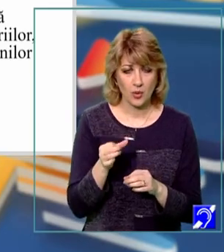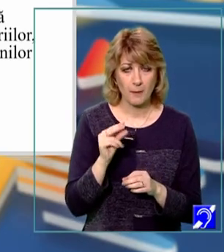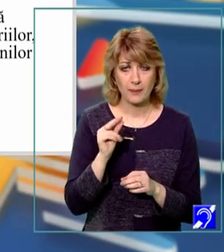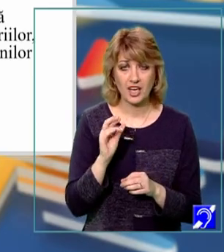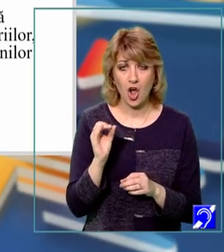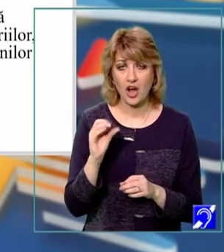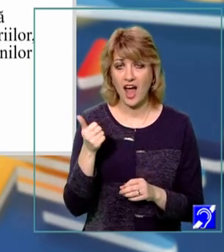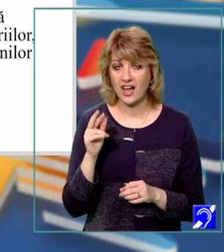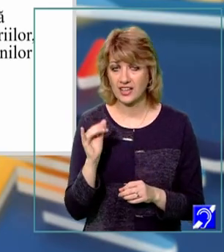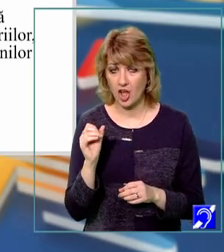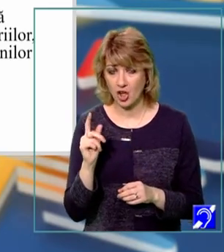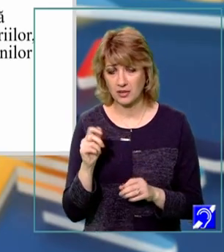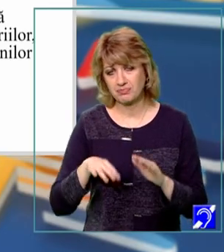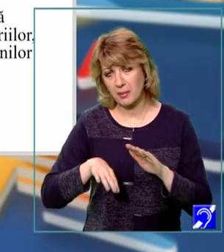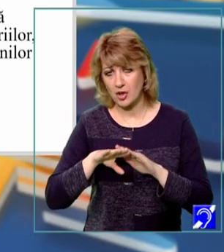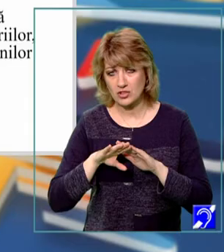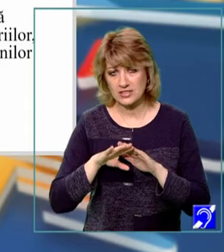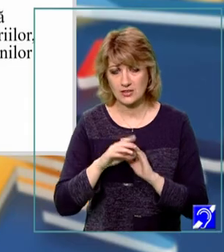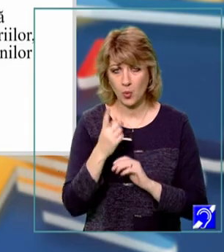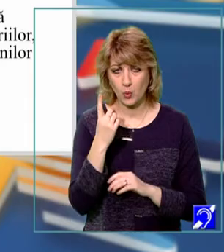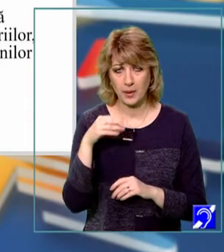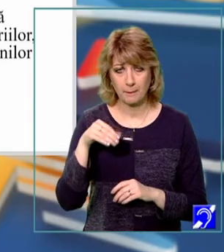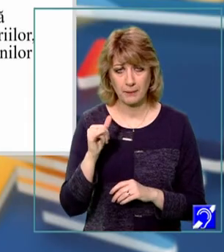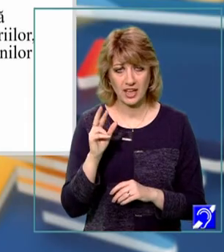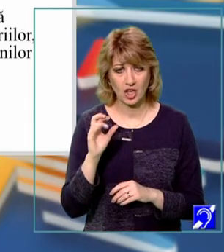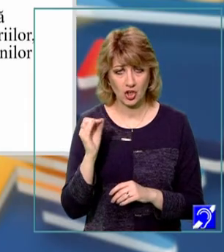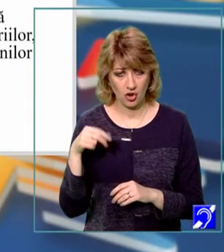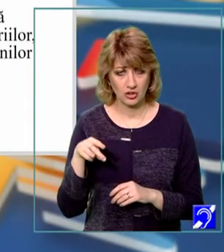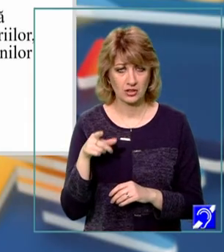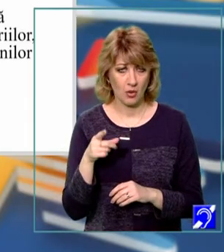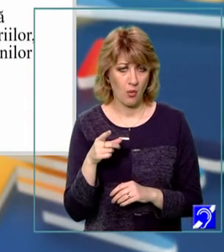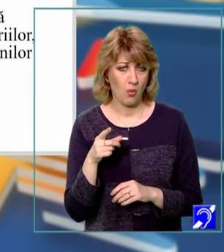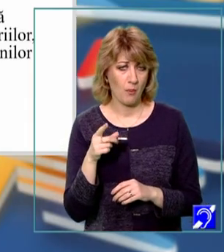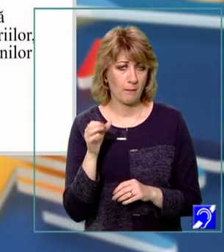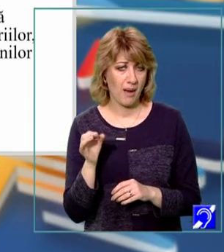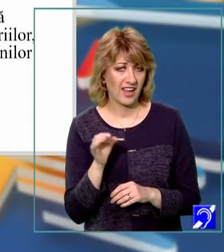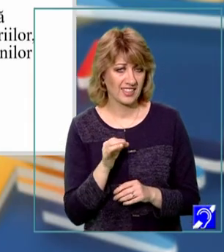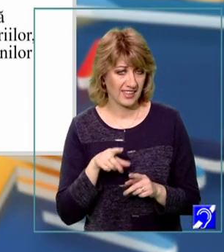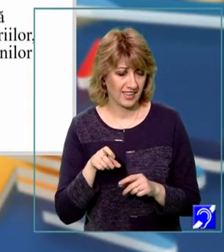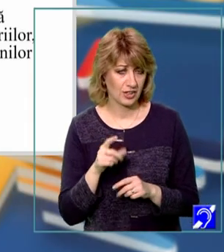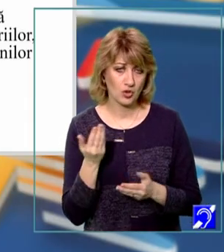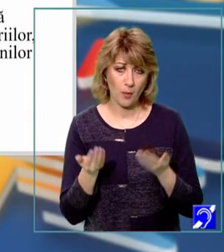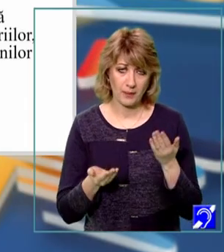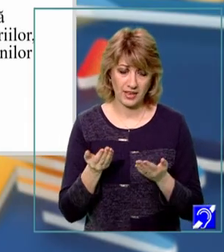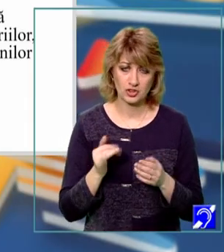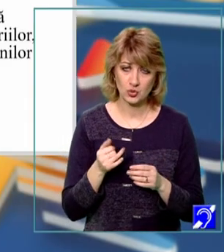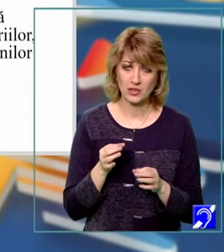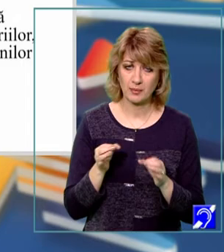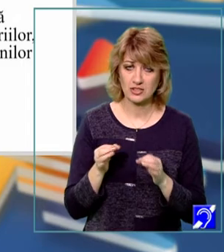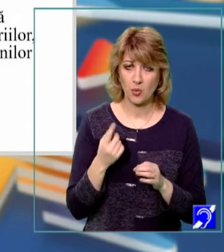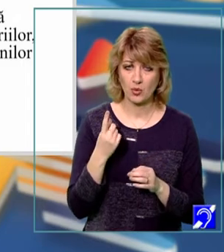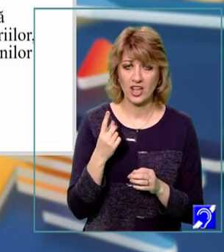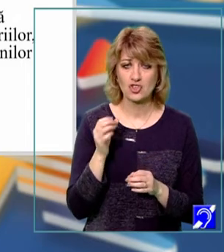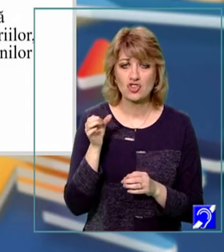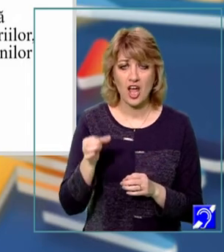procariote, aproximativ un micron, este vorba de o celulă bacteriană, și putem compara și cu dimensiunea unei